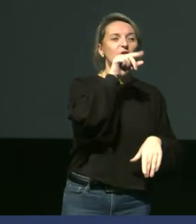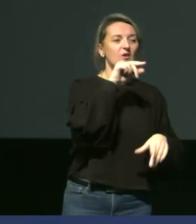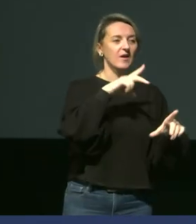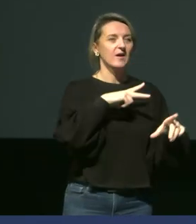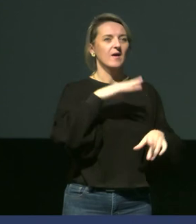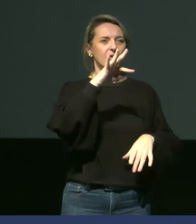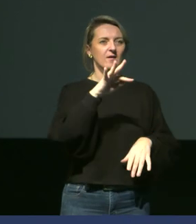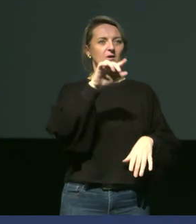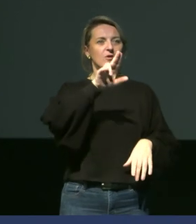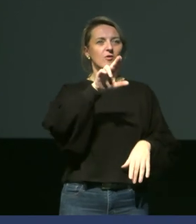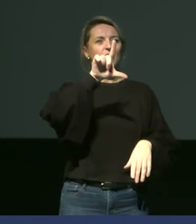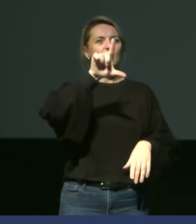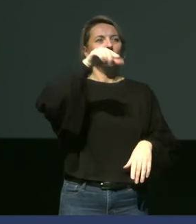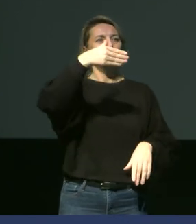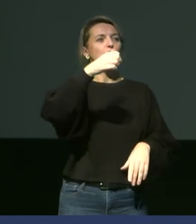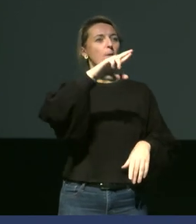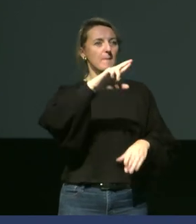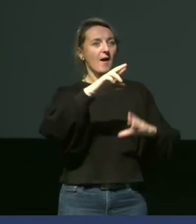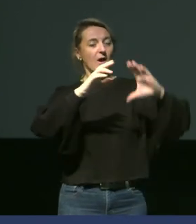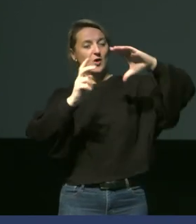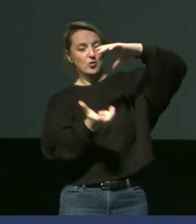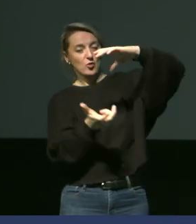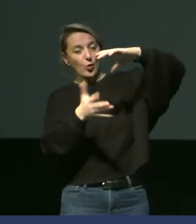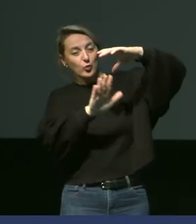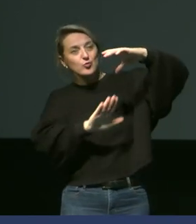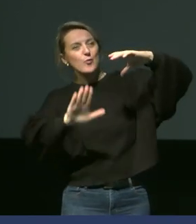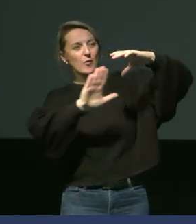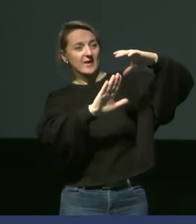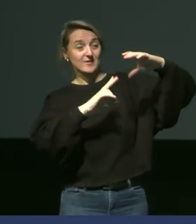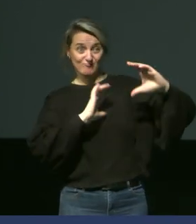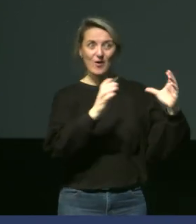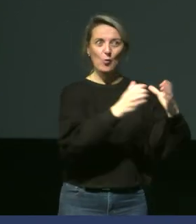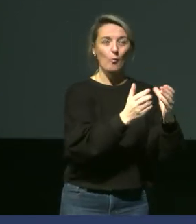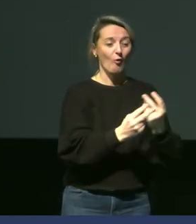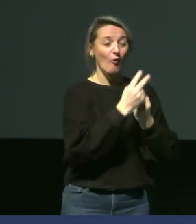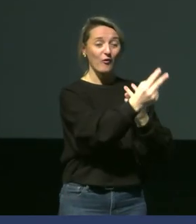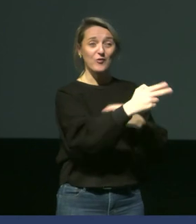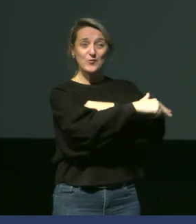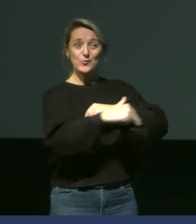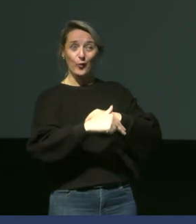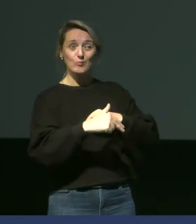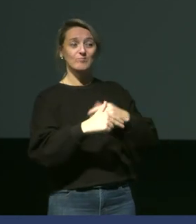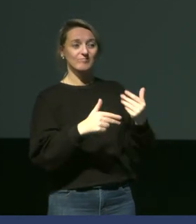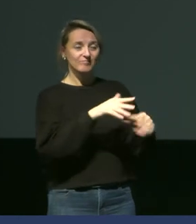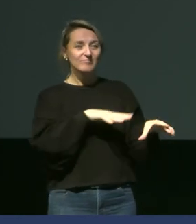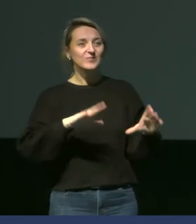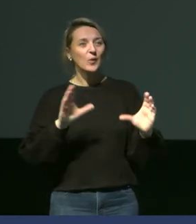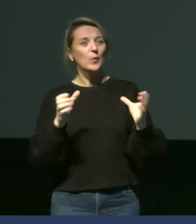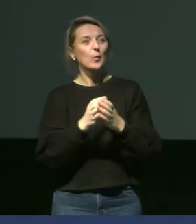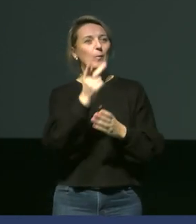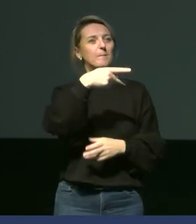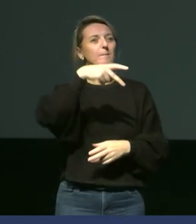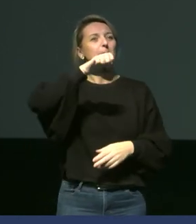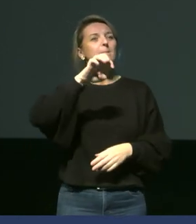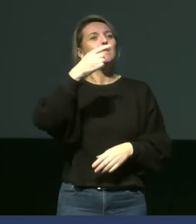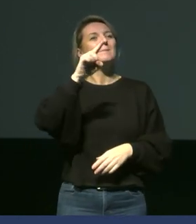fulmar subantarctique avec une colonie qui est présente juste en face de notre bureau. On va avoir une colonie de pétrel géant